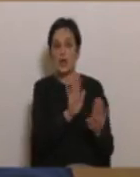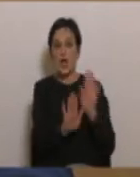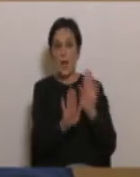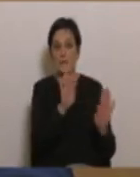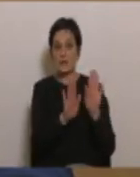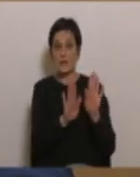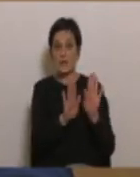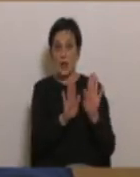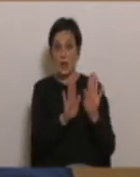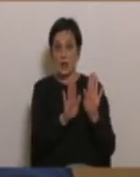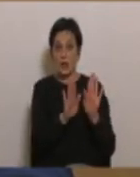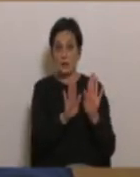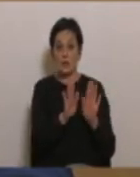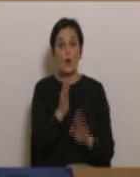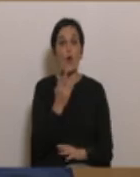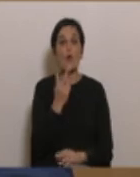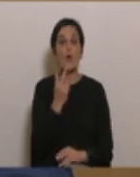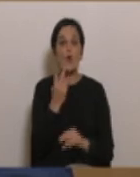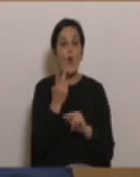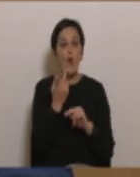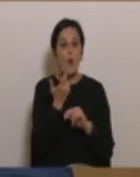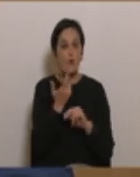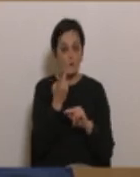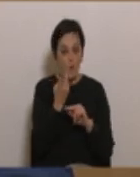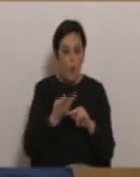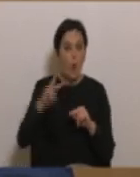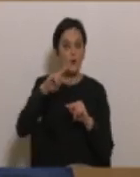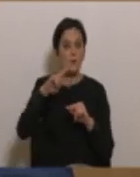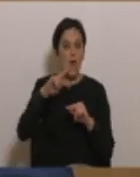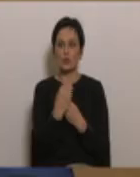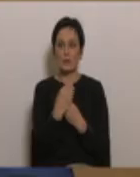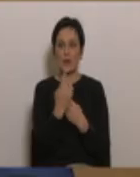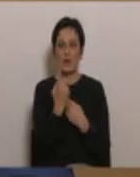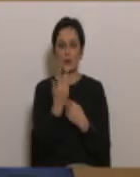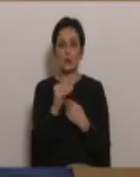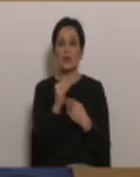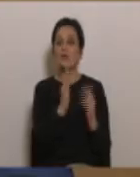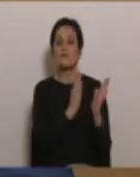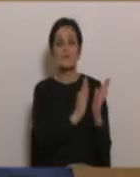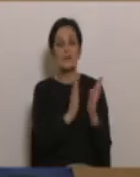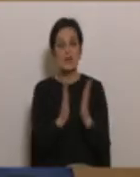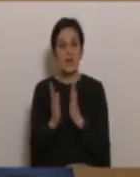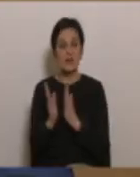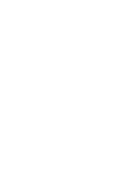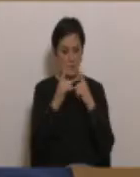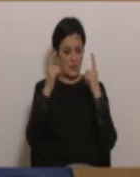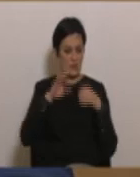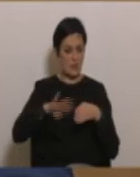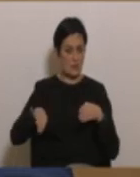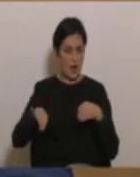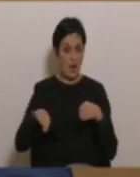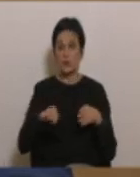ხელმძღვანელად. ამას აქვს ორმაგი დაკვირთვა. ერთი ის, რომ წესრიგი არ არის.